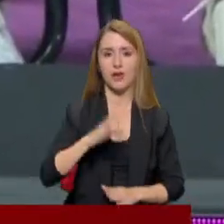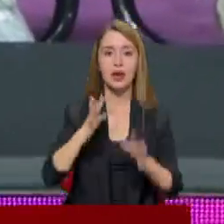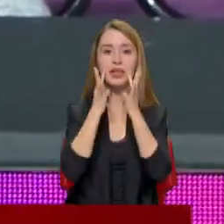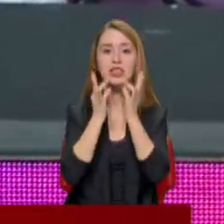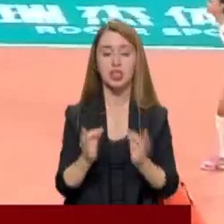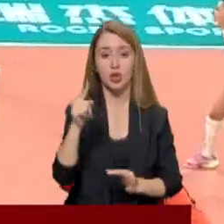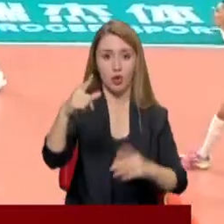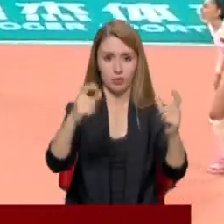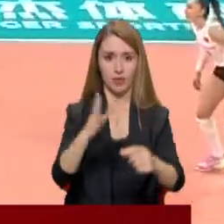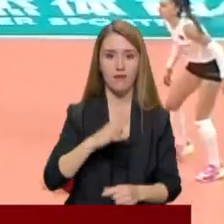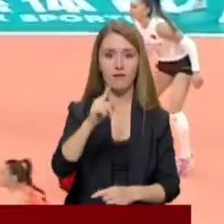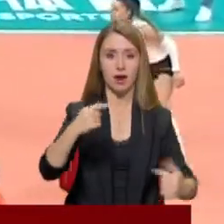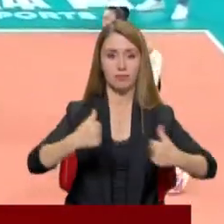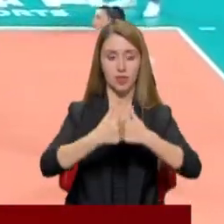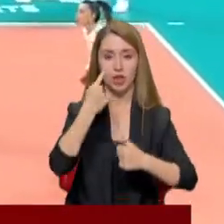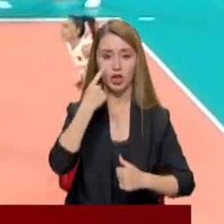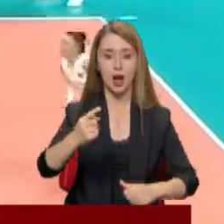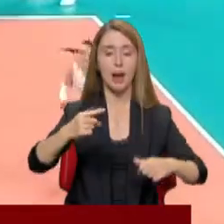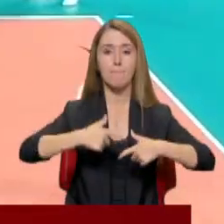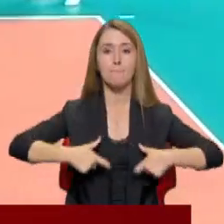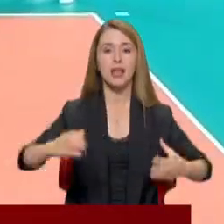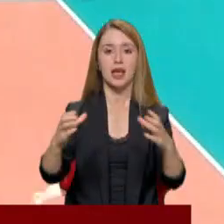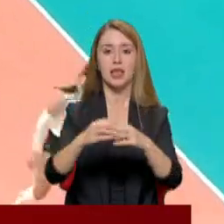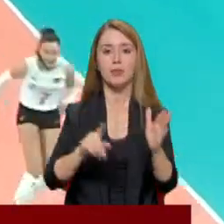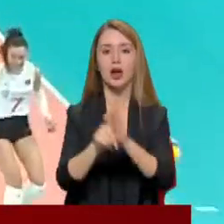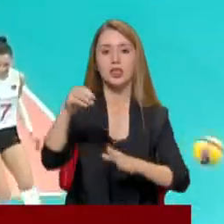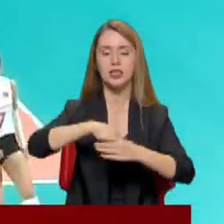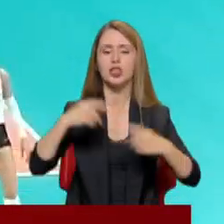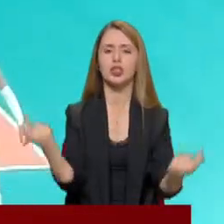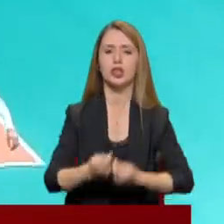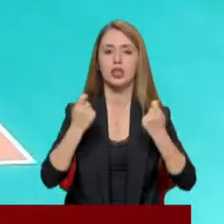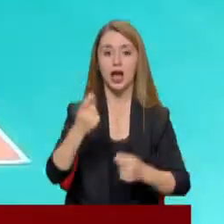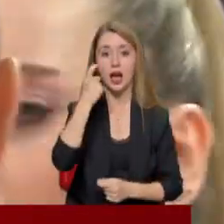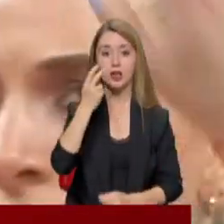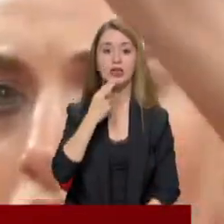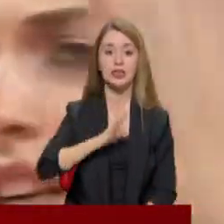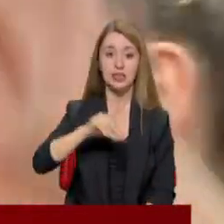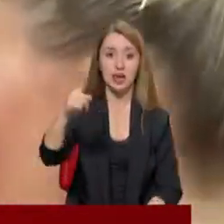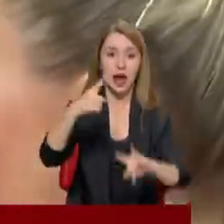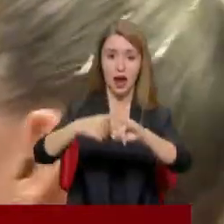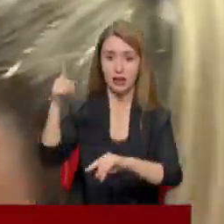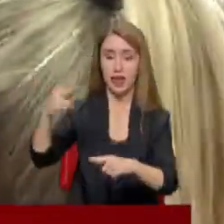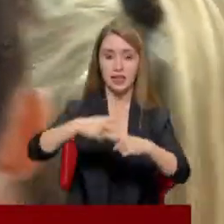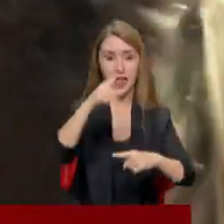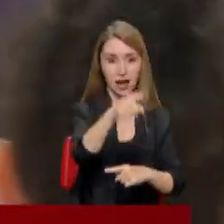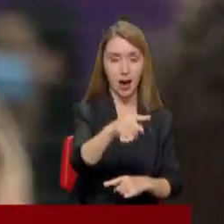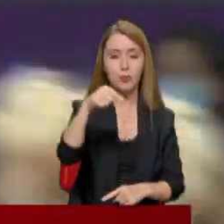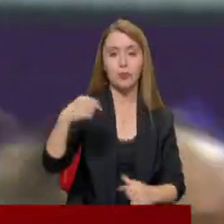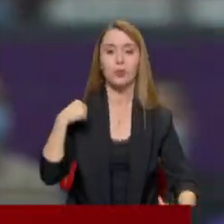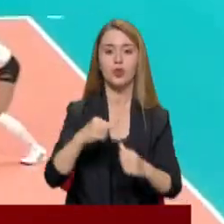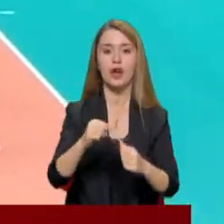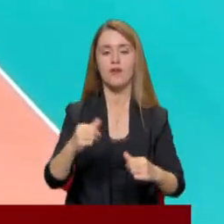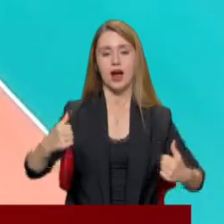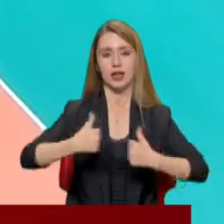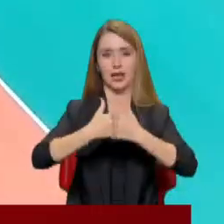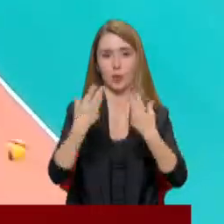ev sahipliği yaptığı karşılaşmada milli takımın başarısı için ter döken Atatürk'ün kızları Hande Baladın ve Zehra Güneş bu kez